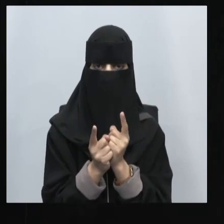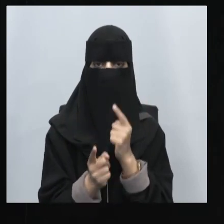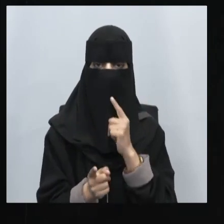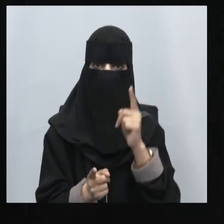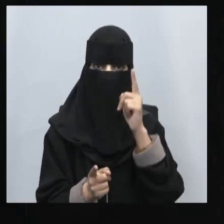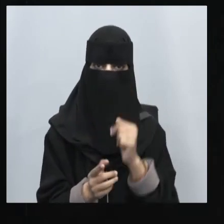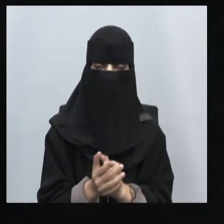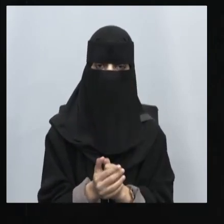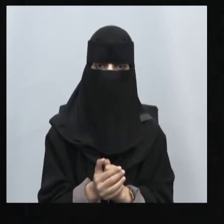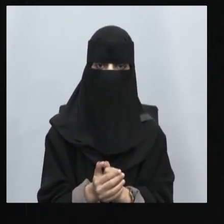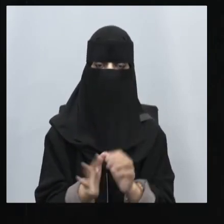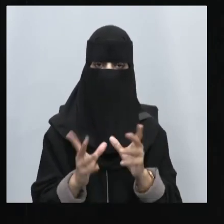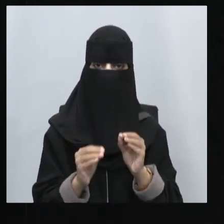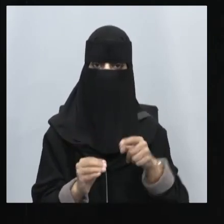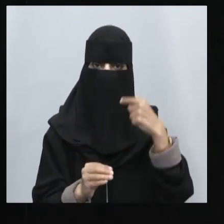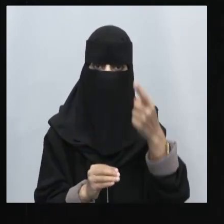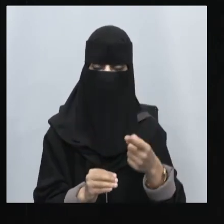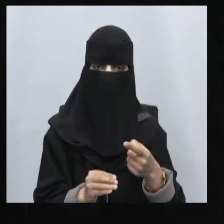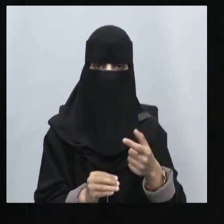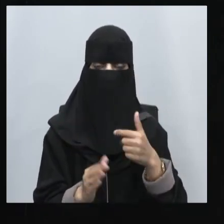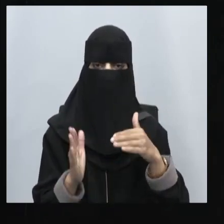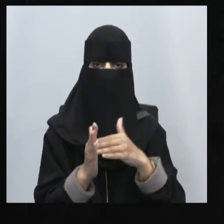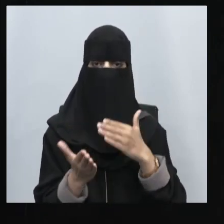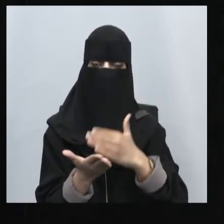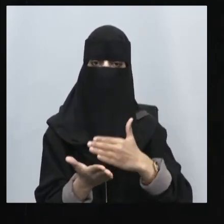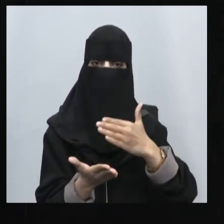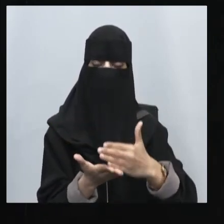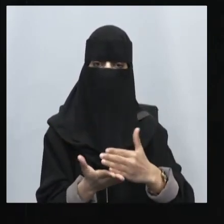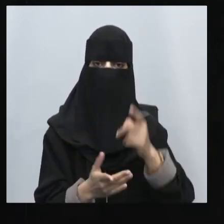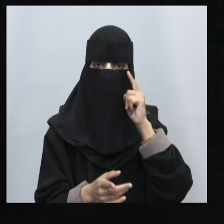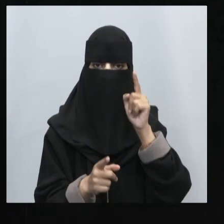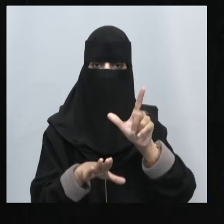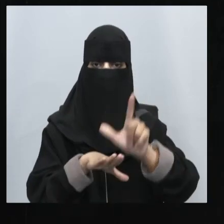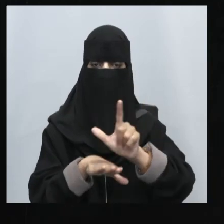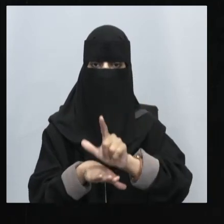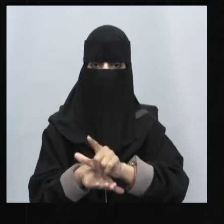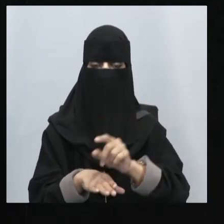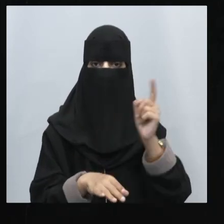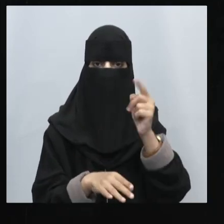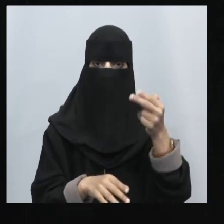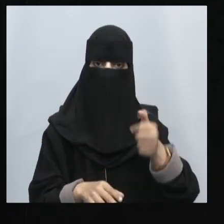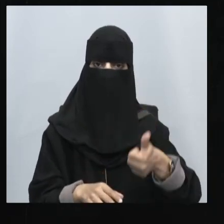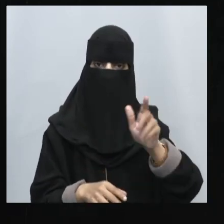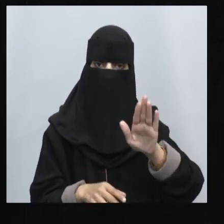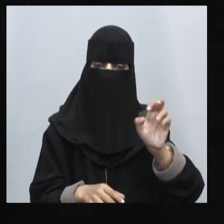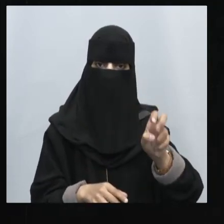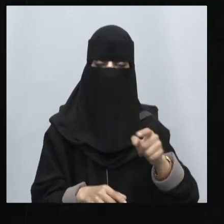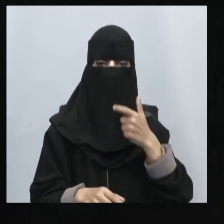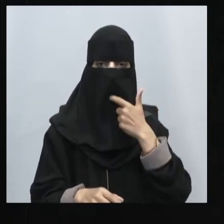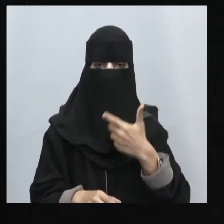بمشيئه الله تعالى في الحصه المقبله حتى نستكمل ابرز خلفاء الدوله العباسيه دمتم